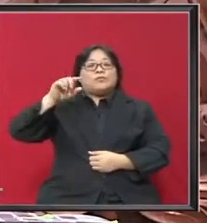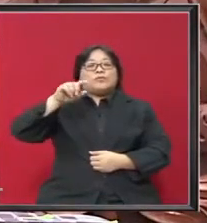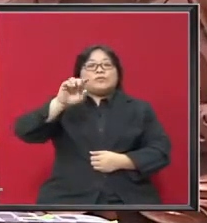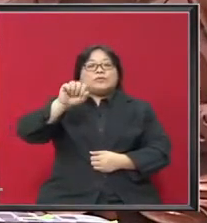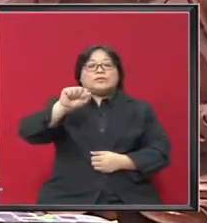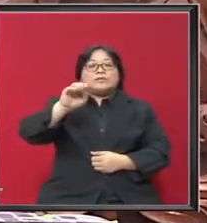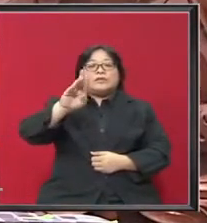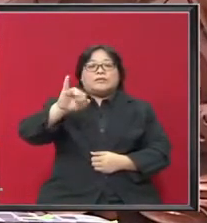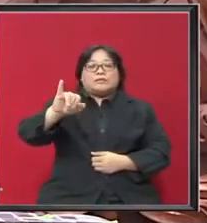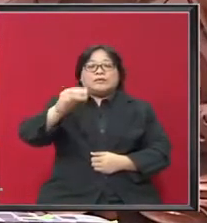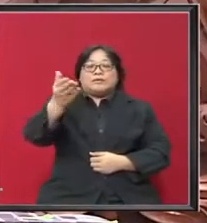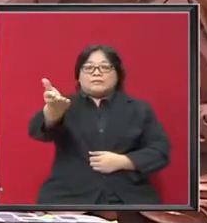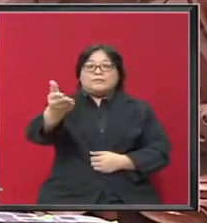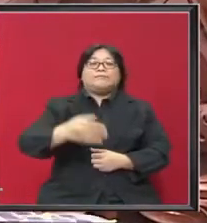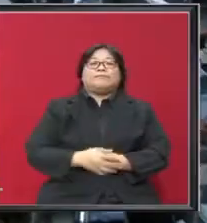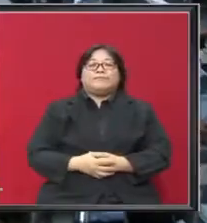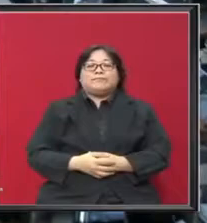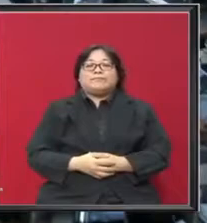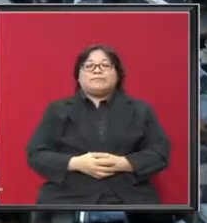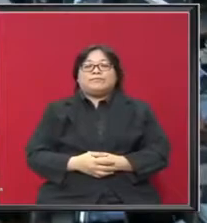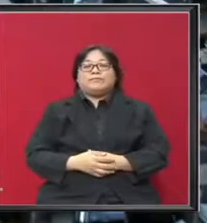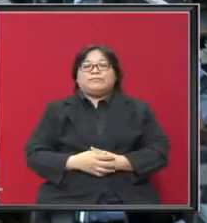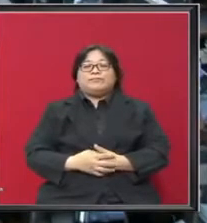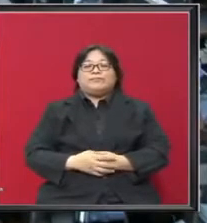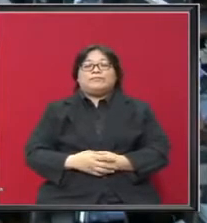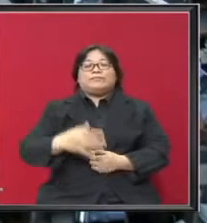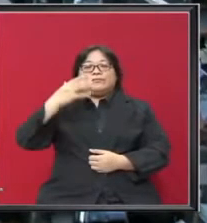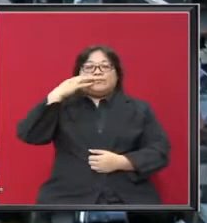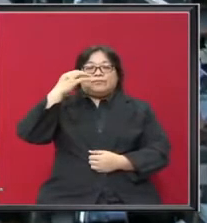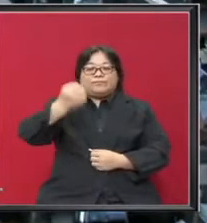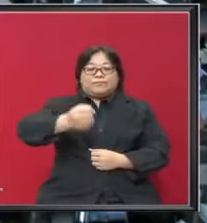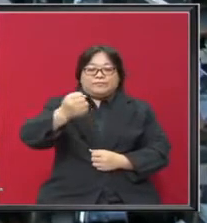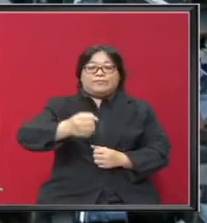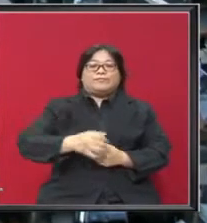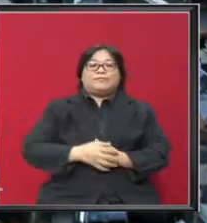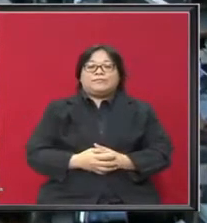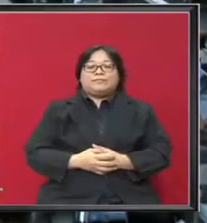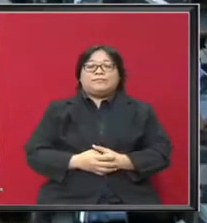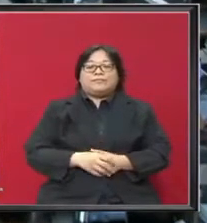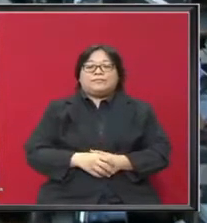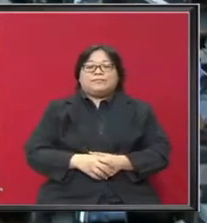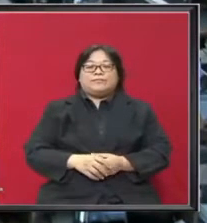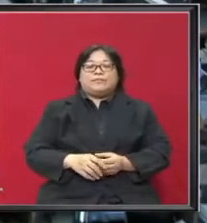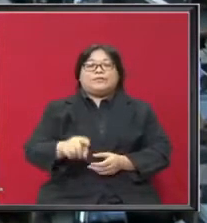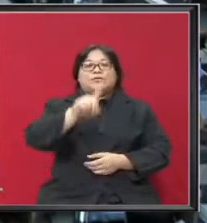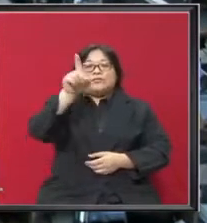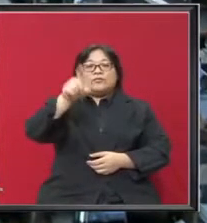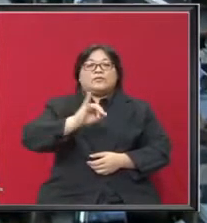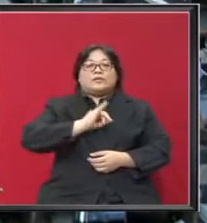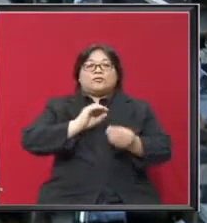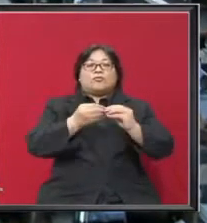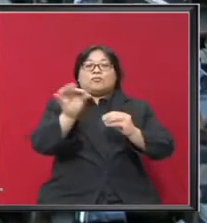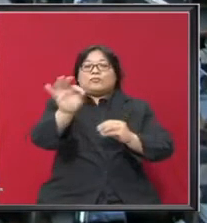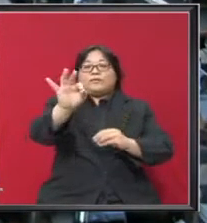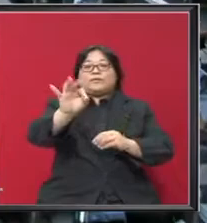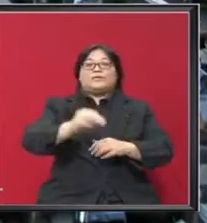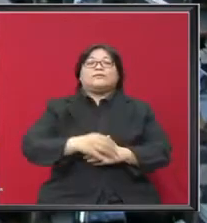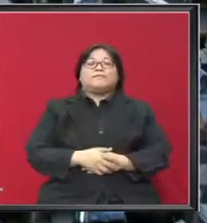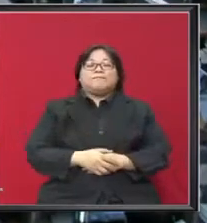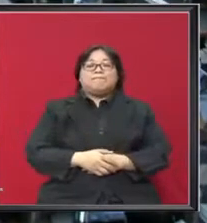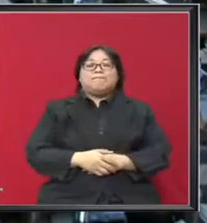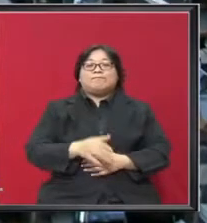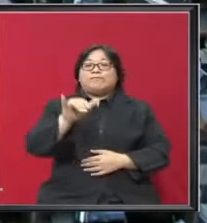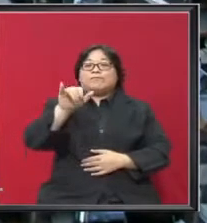Bribin AJ silakan Hai assalamualaikum warahmatullah wabarakatuh hal soal Number 9